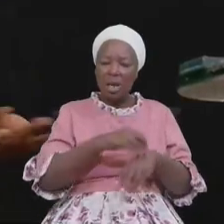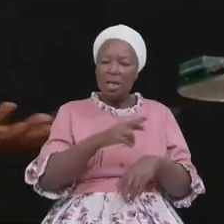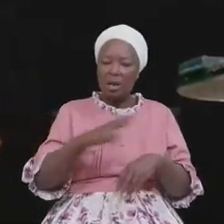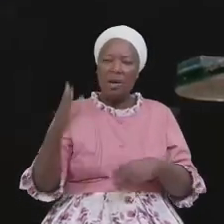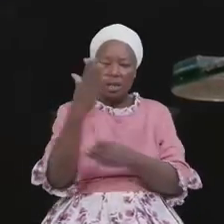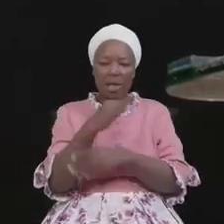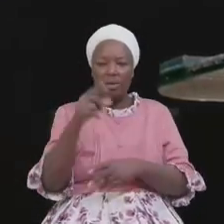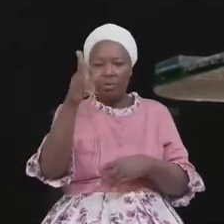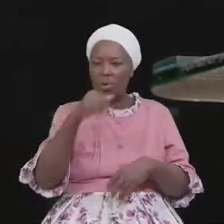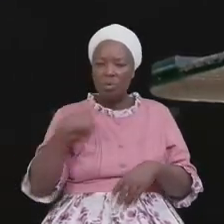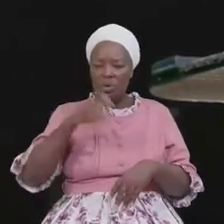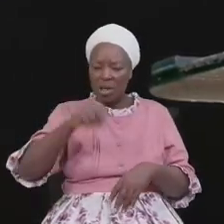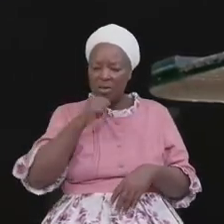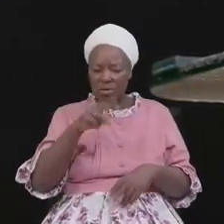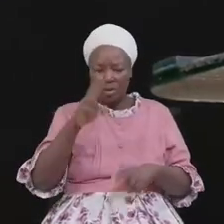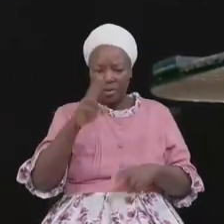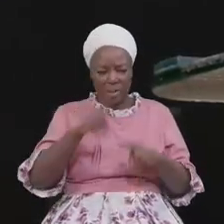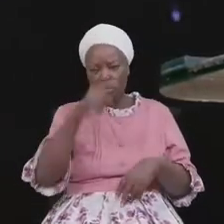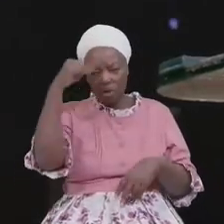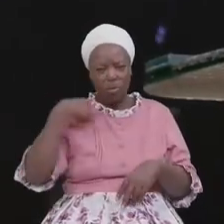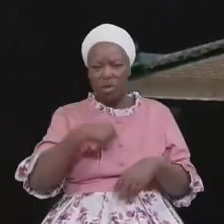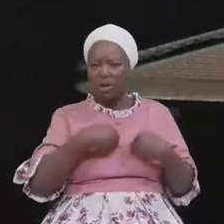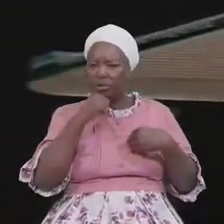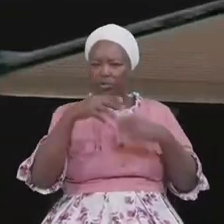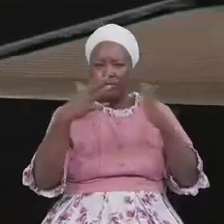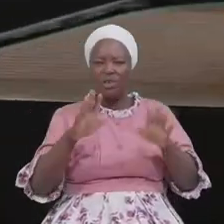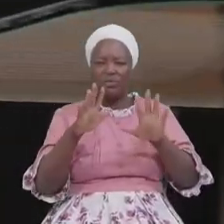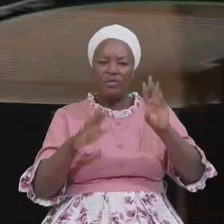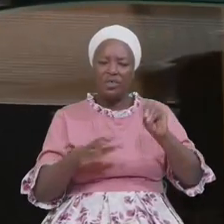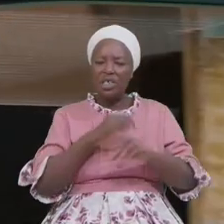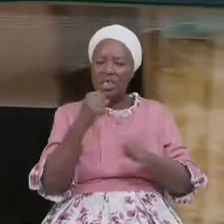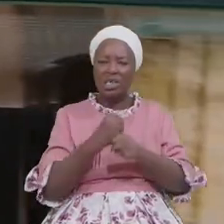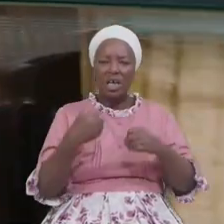pas s'asseoir. Nous n'avons pas encore terminé. 50